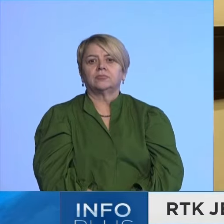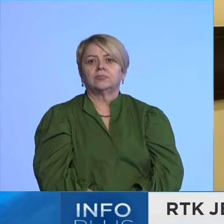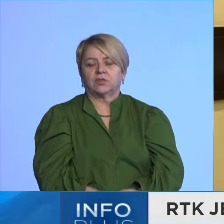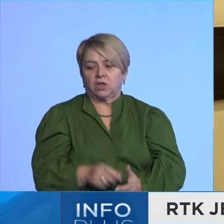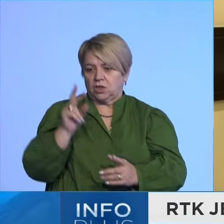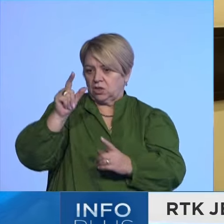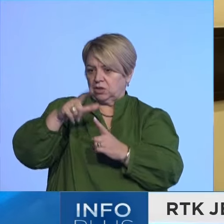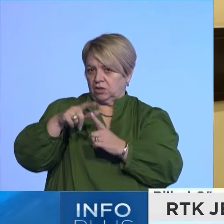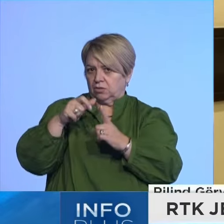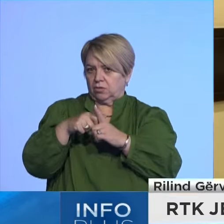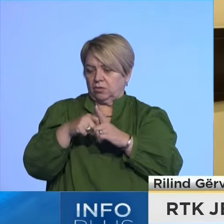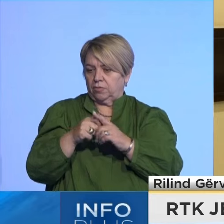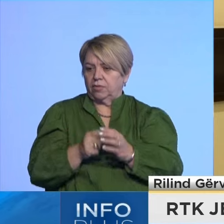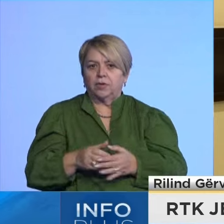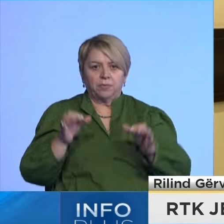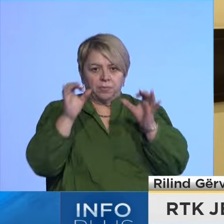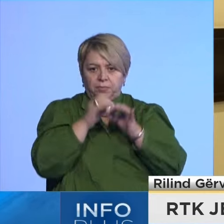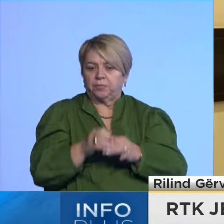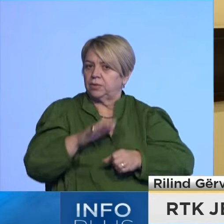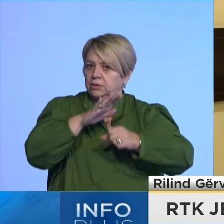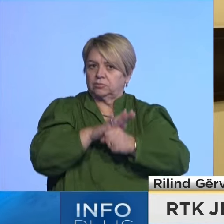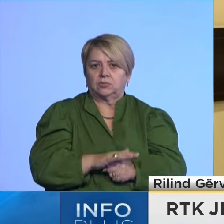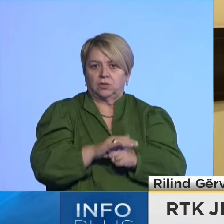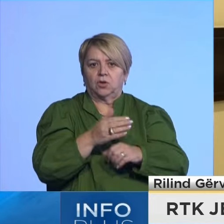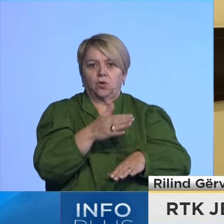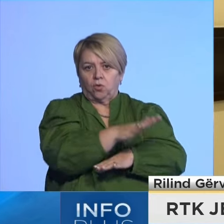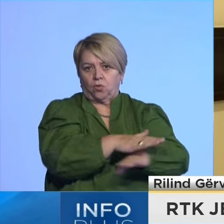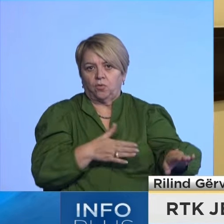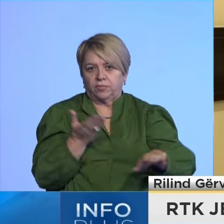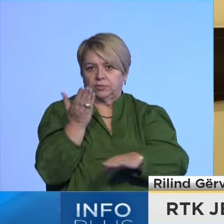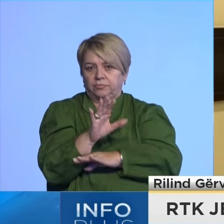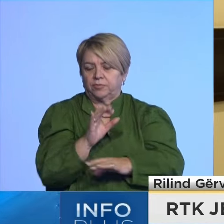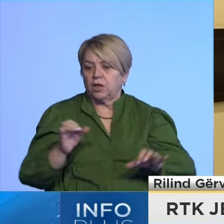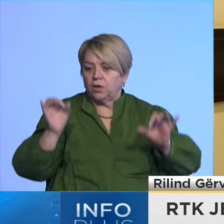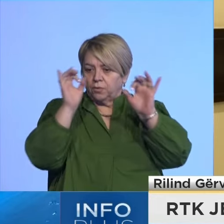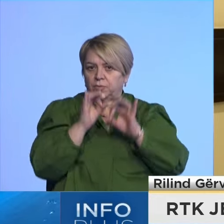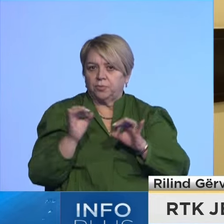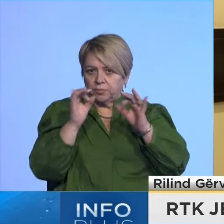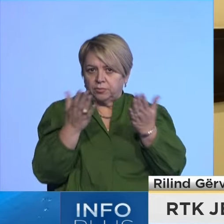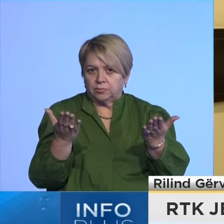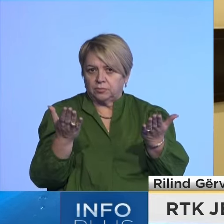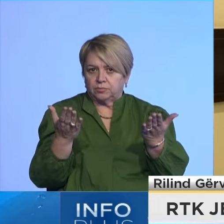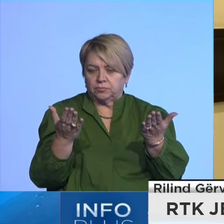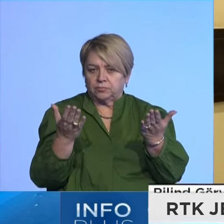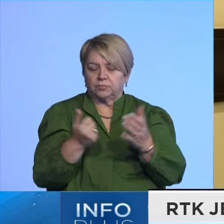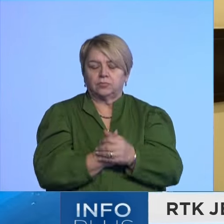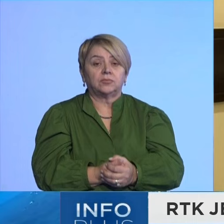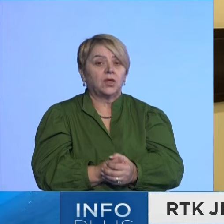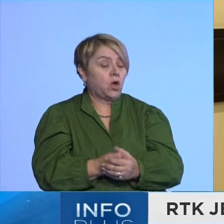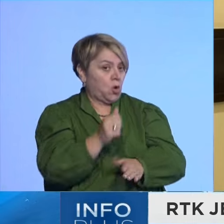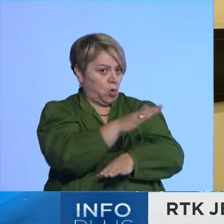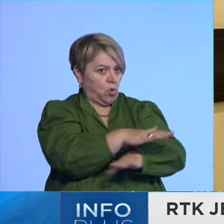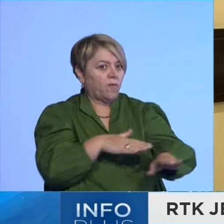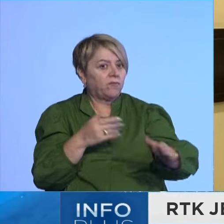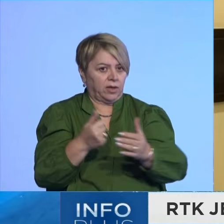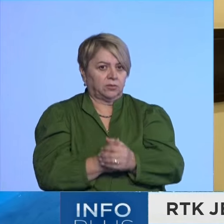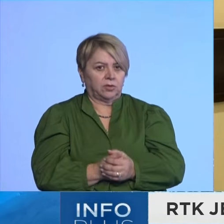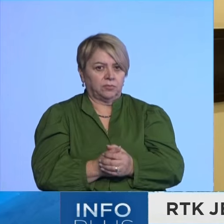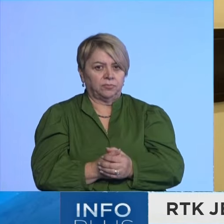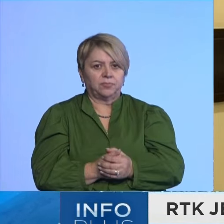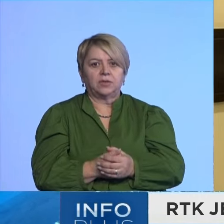RTK nuk e ka censuruar kuvendin. Asnjë fjalim të vetëm. Kuvendi është transmituar